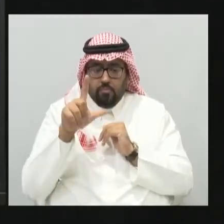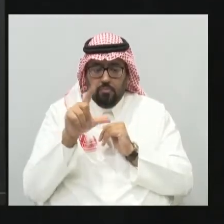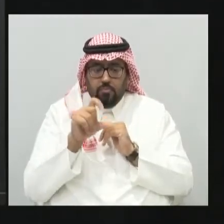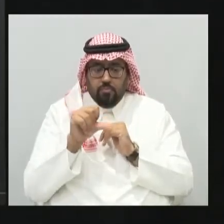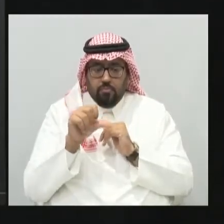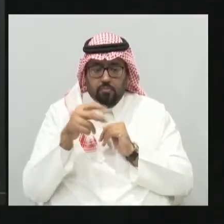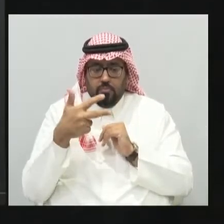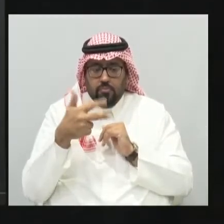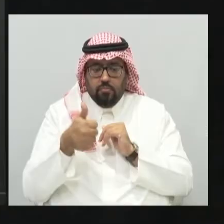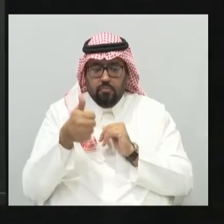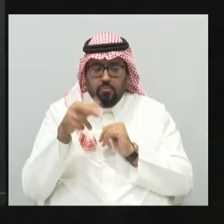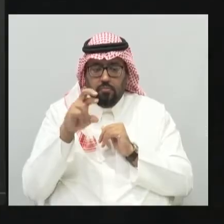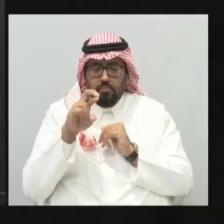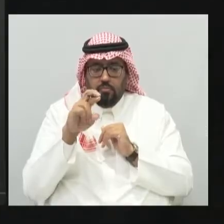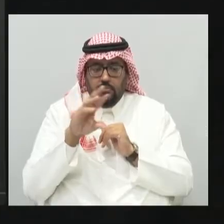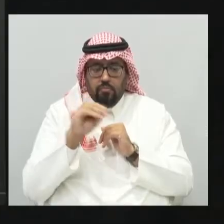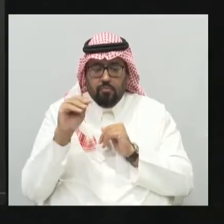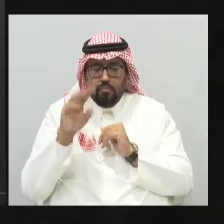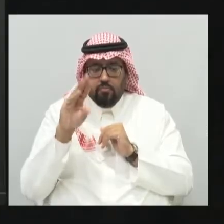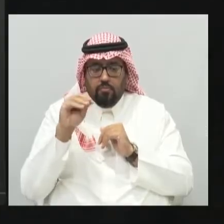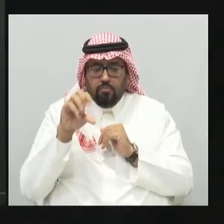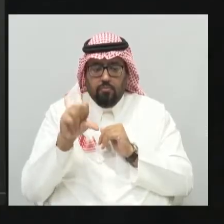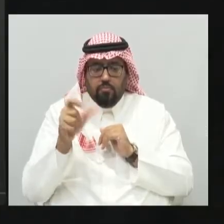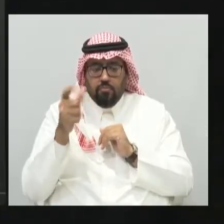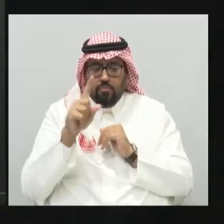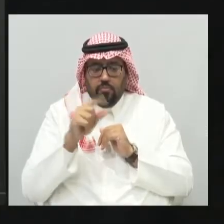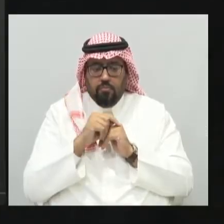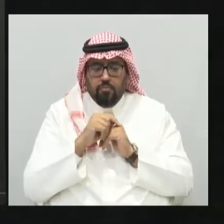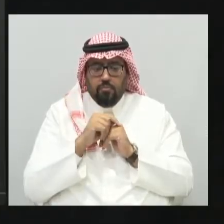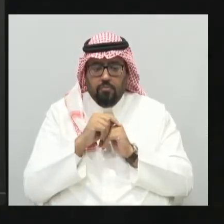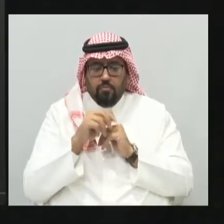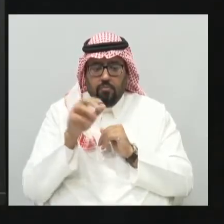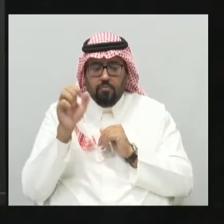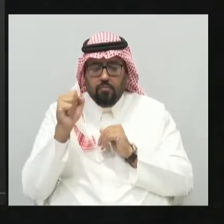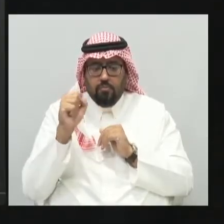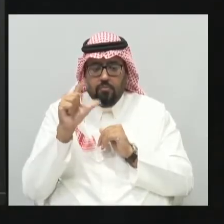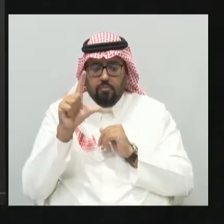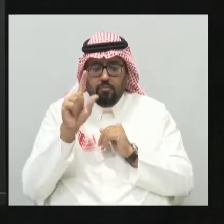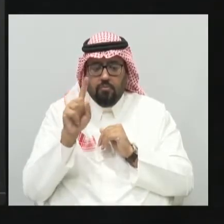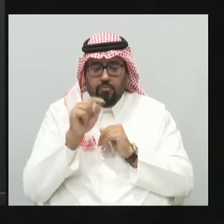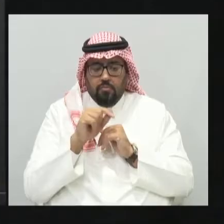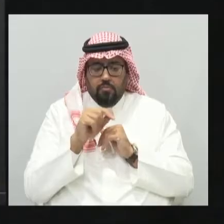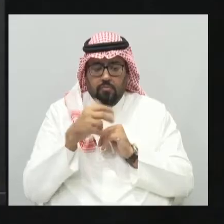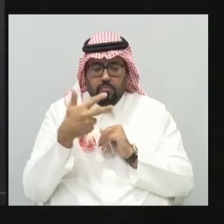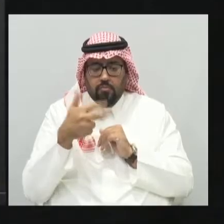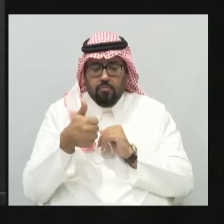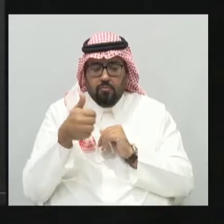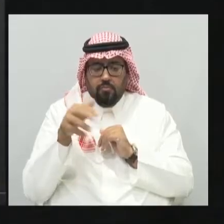ولا غاز مثل الهواء ولا صلب احسنتم غاز